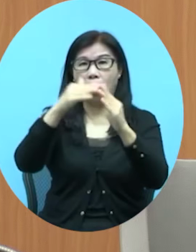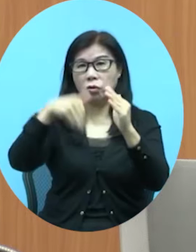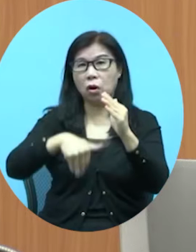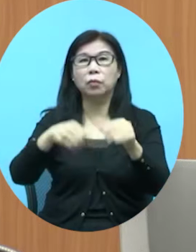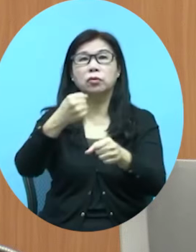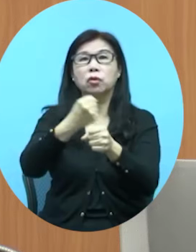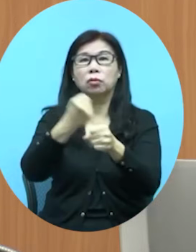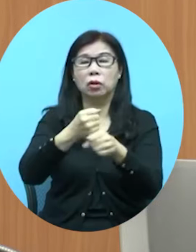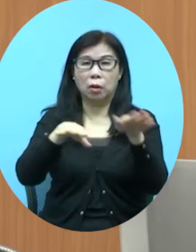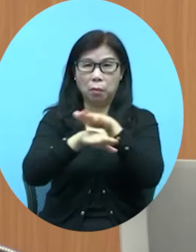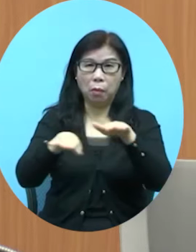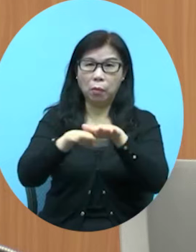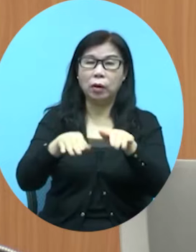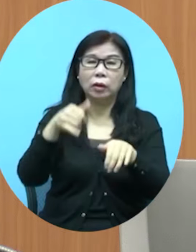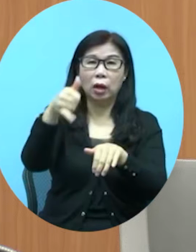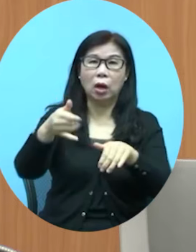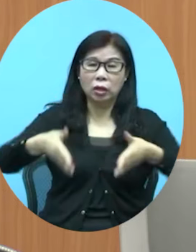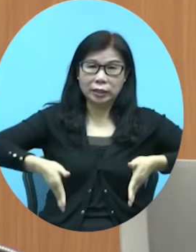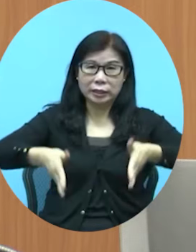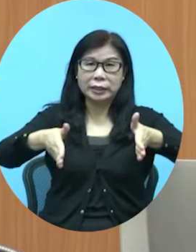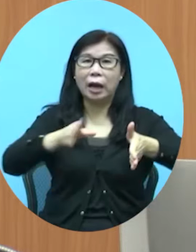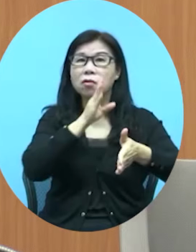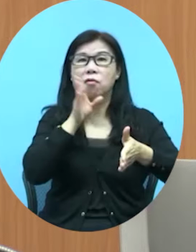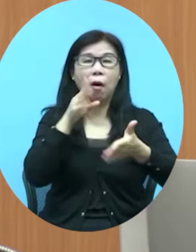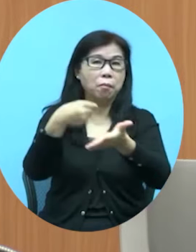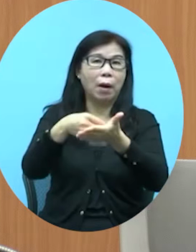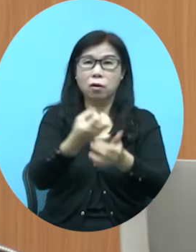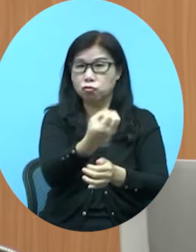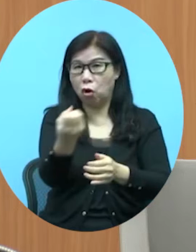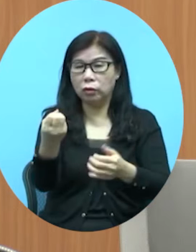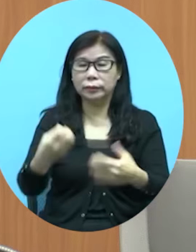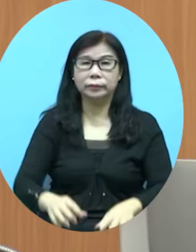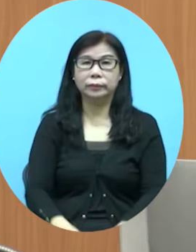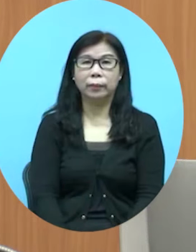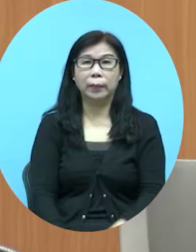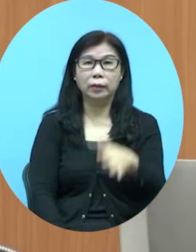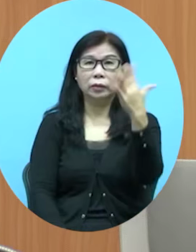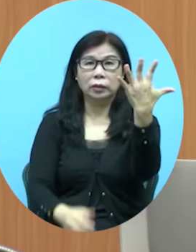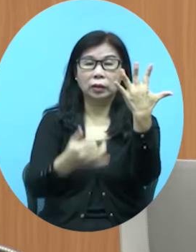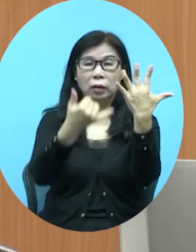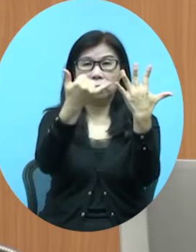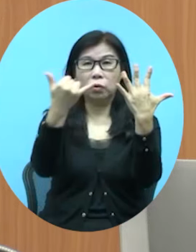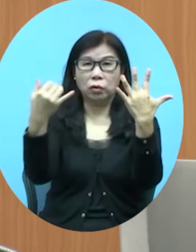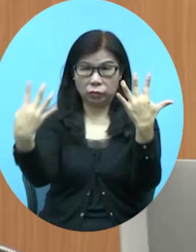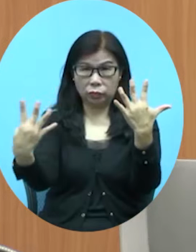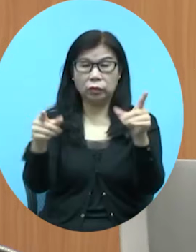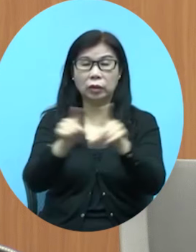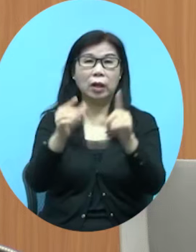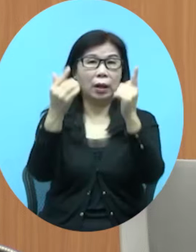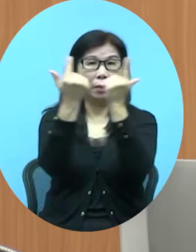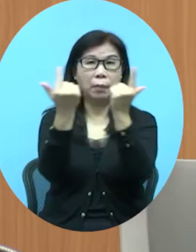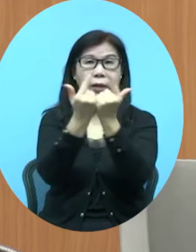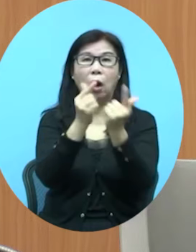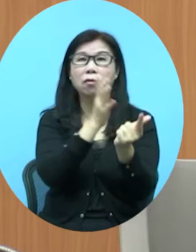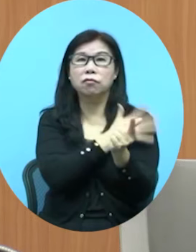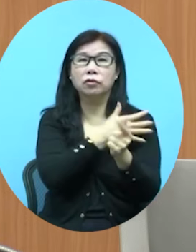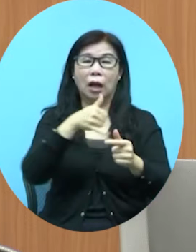平時都是去街市比較多5664就是在北角的主